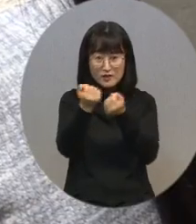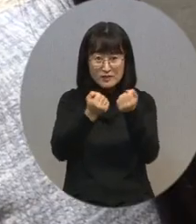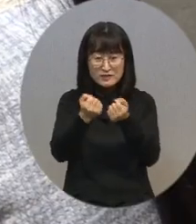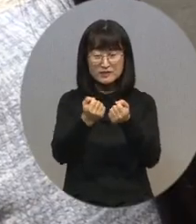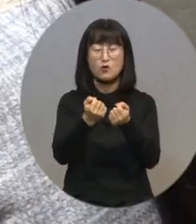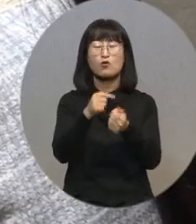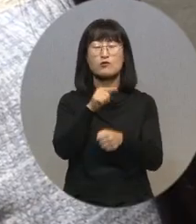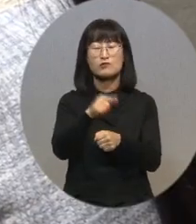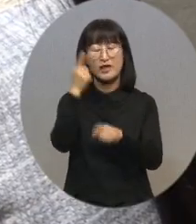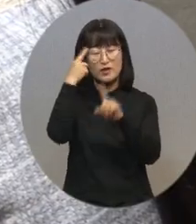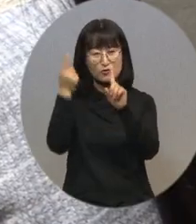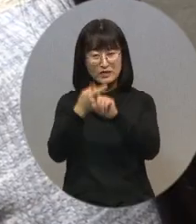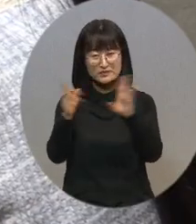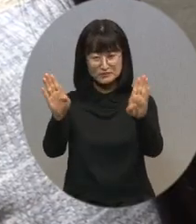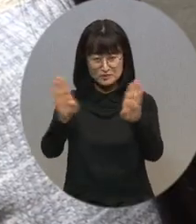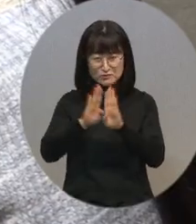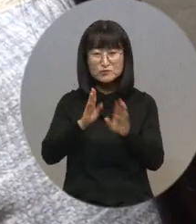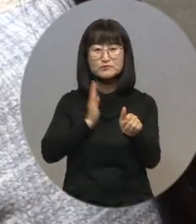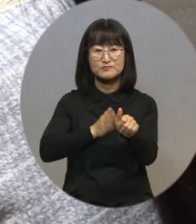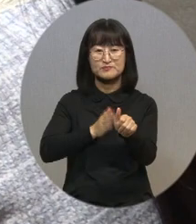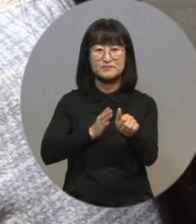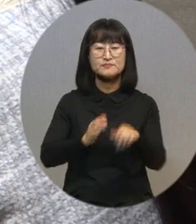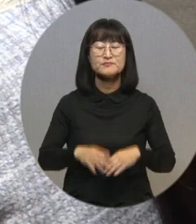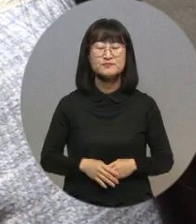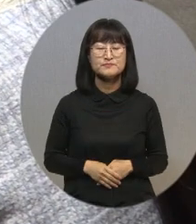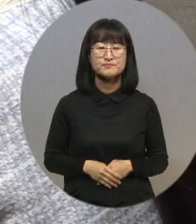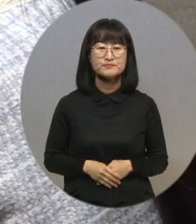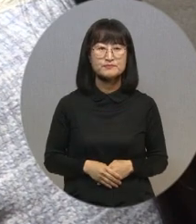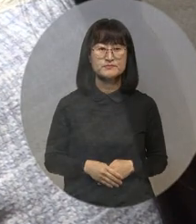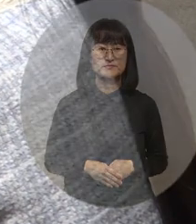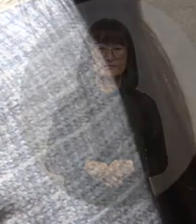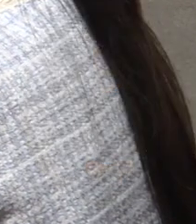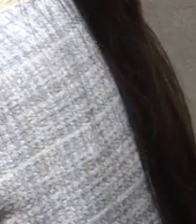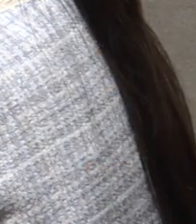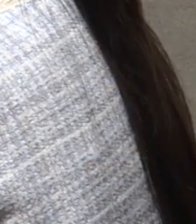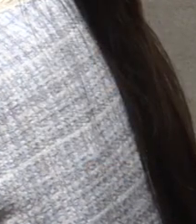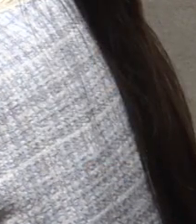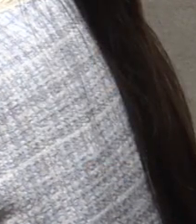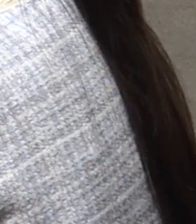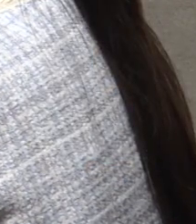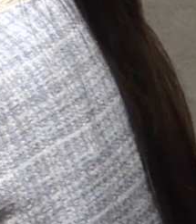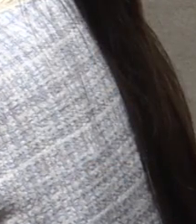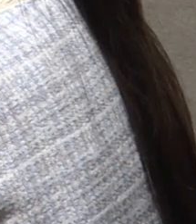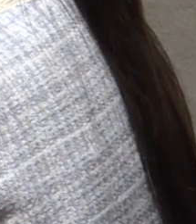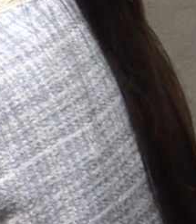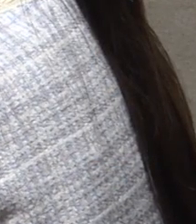관심이 주목되기를 바랍니다. 복지TV 뉴스 정유정입니다.